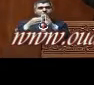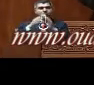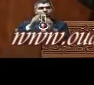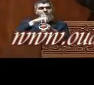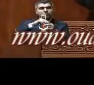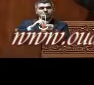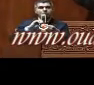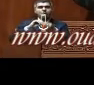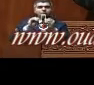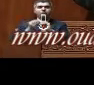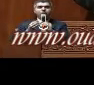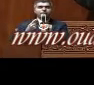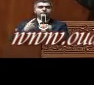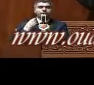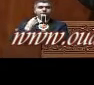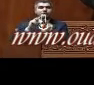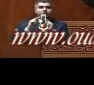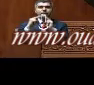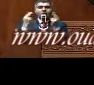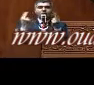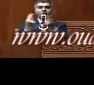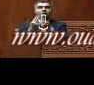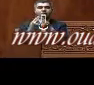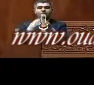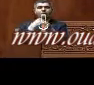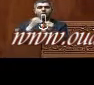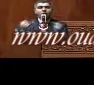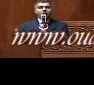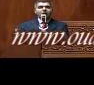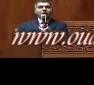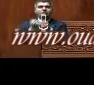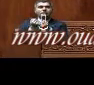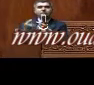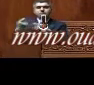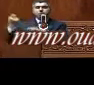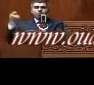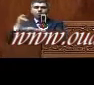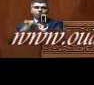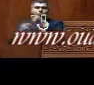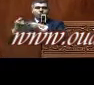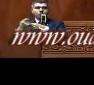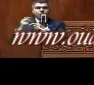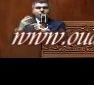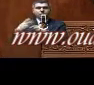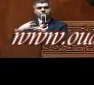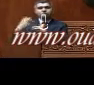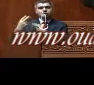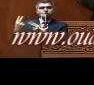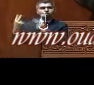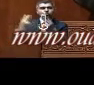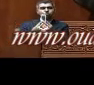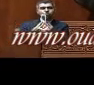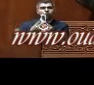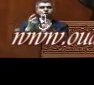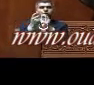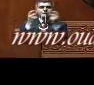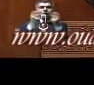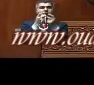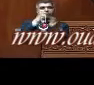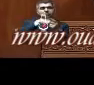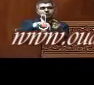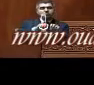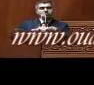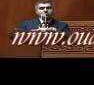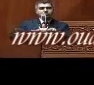نبذل الجهود لتوفير الظروف المناسبة للتنمية والاستثمار اللذين يشكلان مصدر لإحداث فرص الشغل. قد